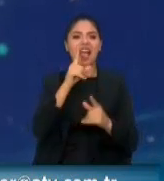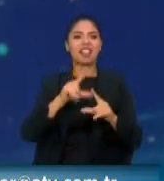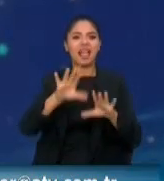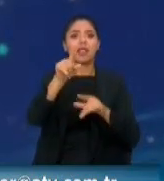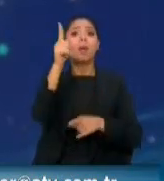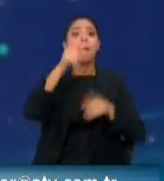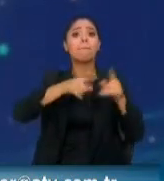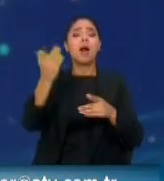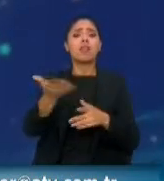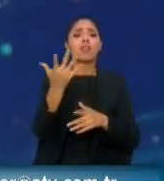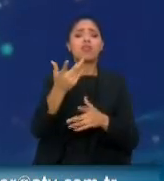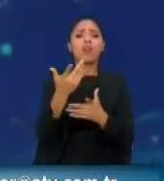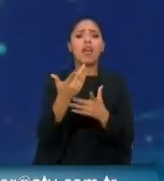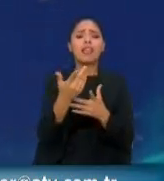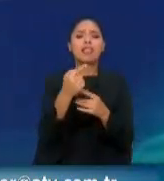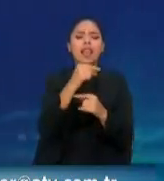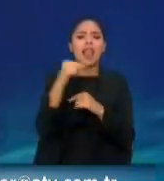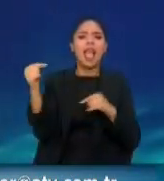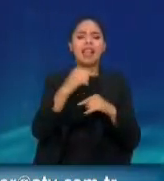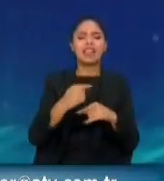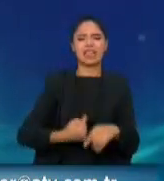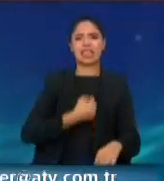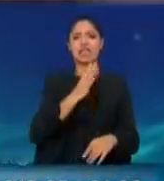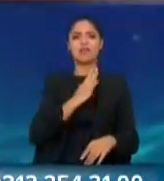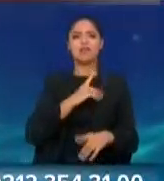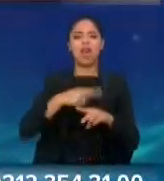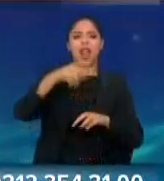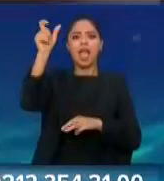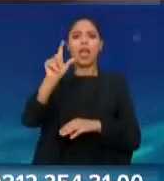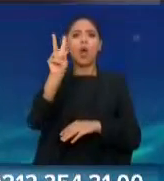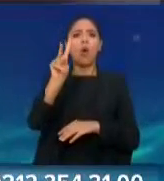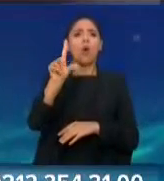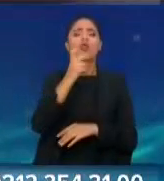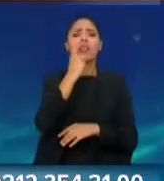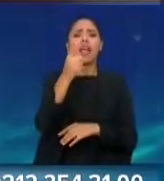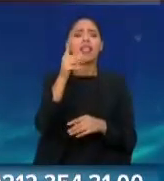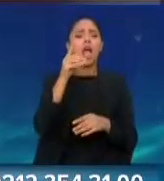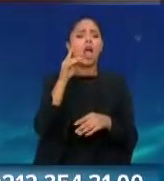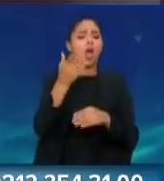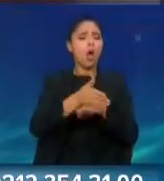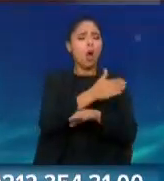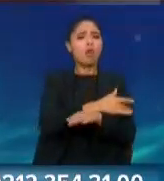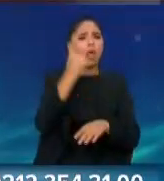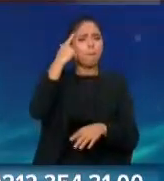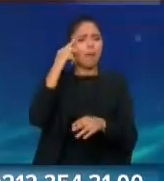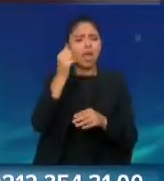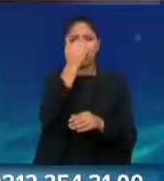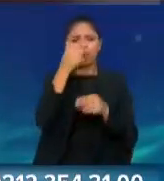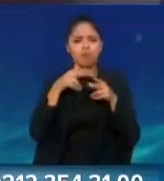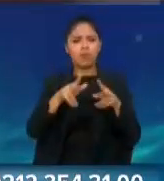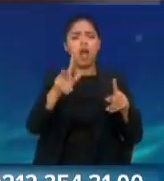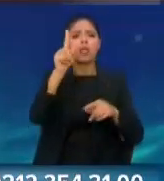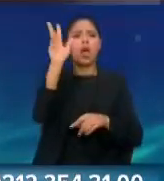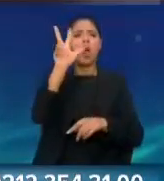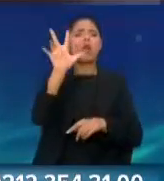Bazı şeylerin yokluğu varlıklarından daha çok hissettiriyor kendini. Engin Akkaya 13 yıl önce beyin kanaması geçirmişti. Tam 35 gün yoğun